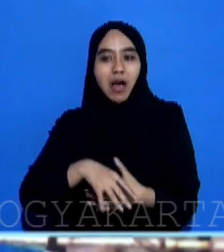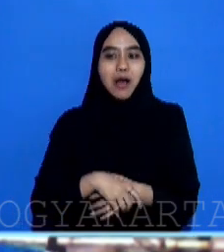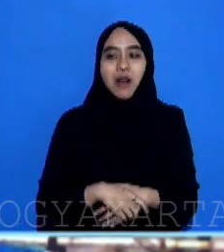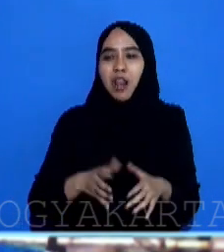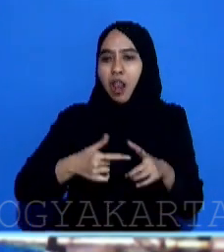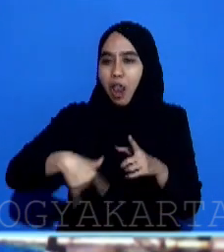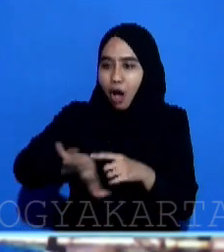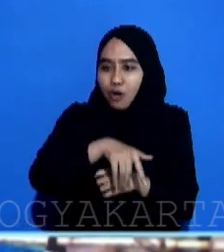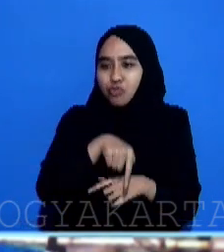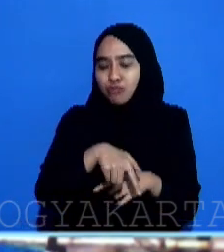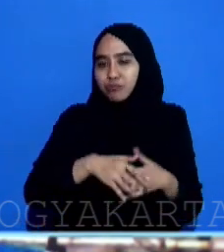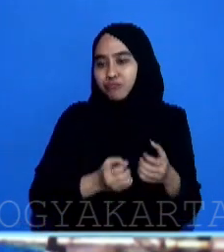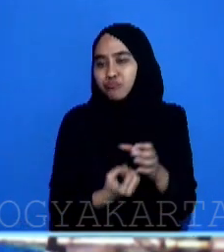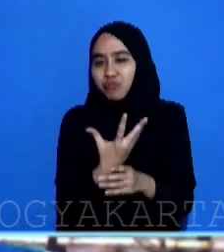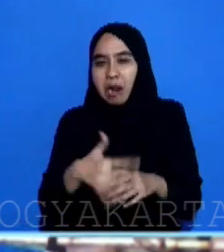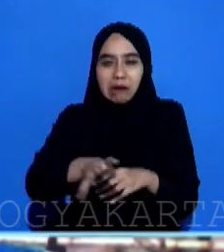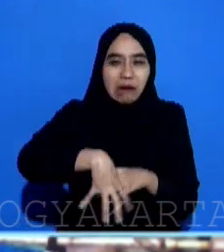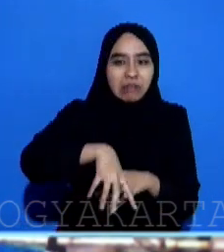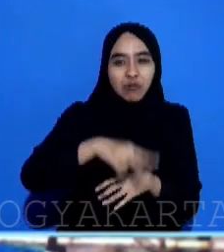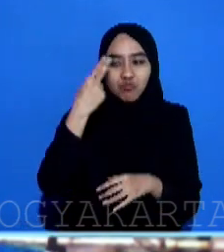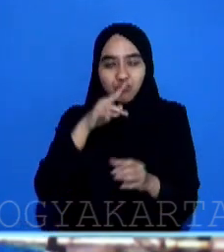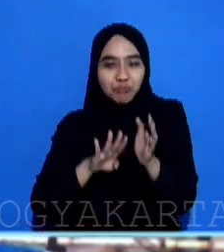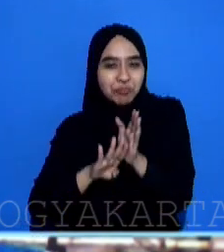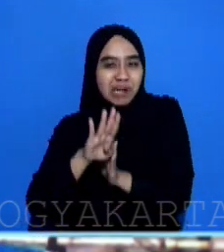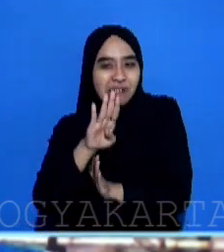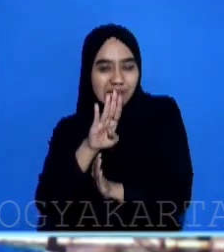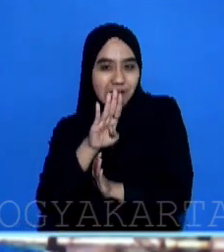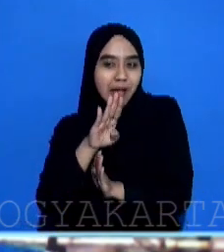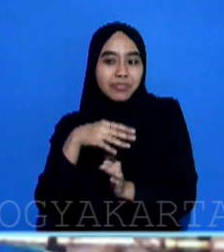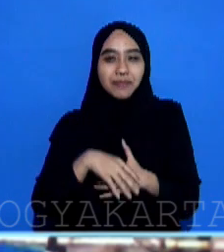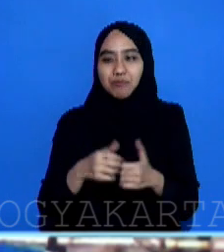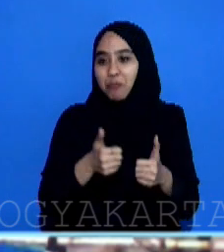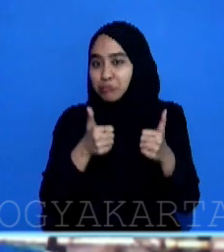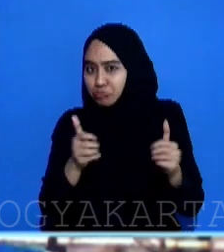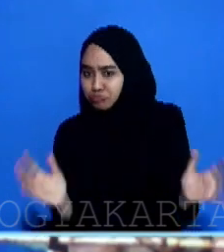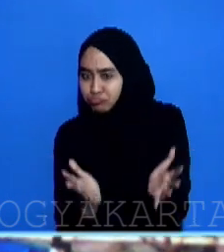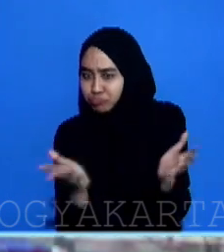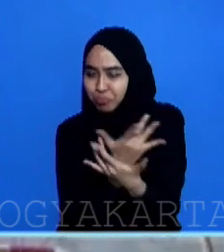langkah pengembangan kawasan agar lebih maju dan akan mampu mensejahterakan